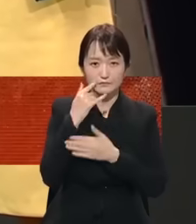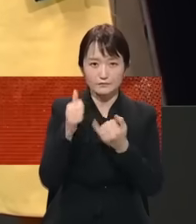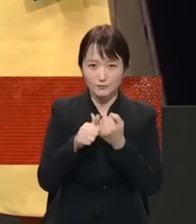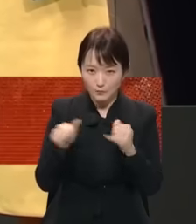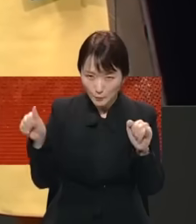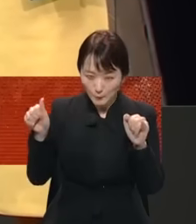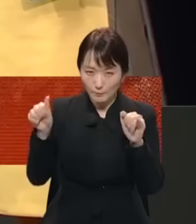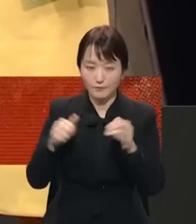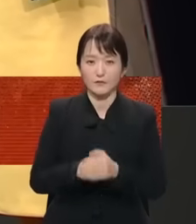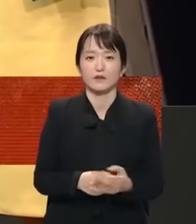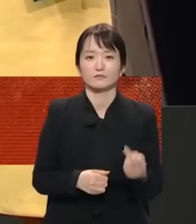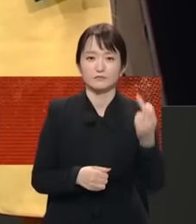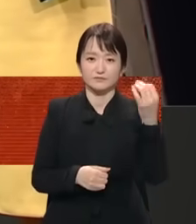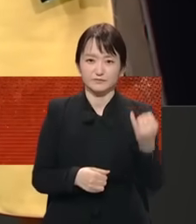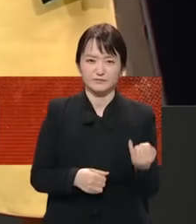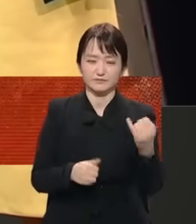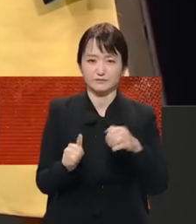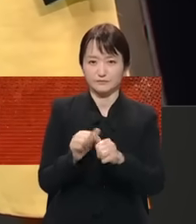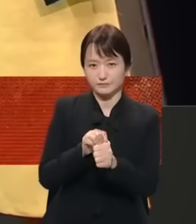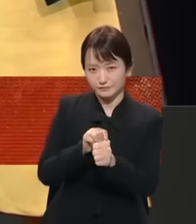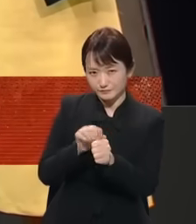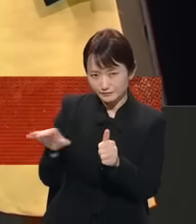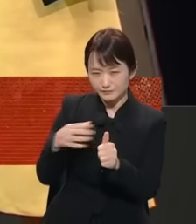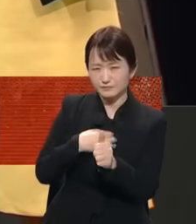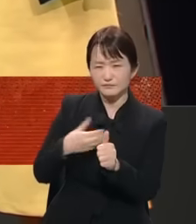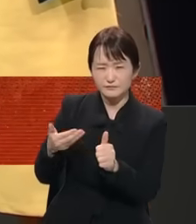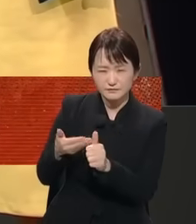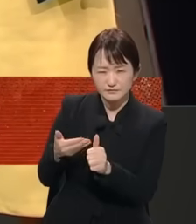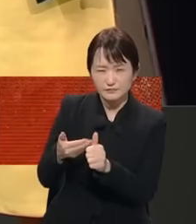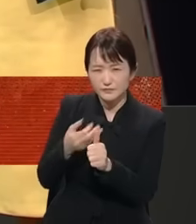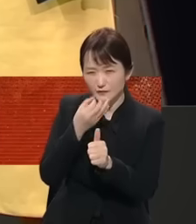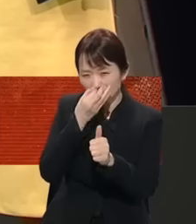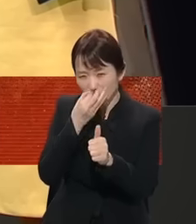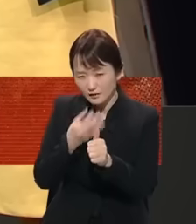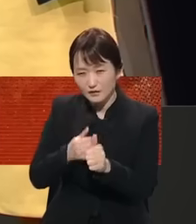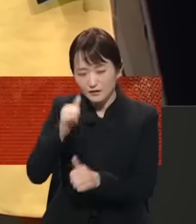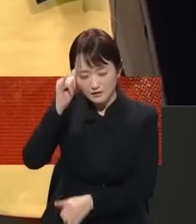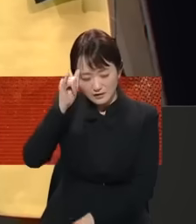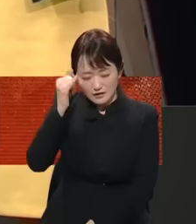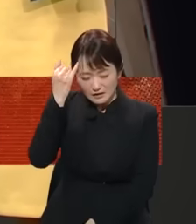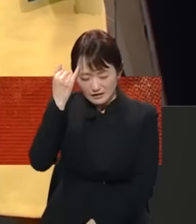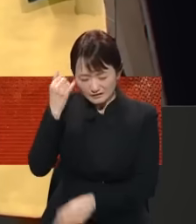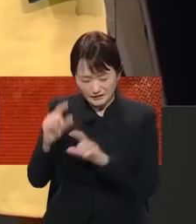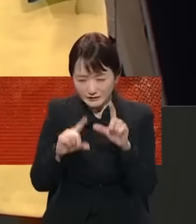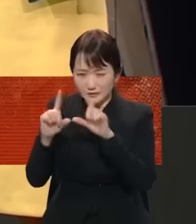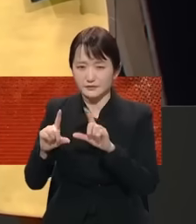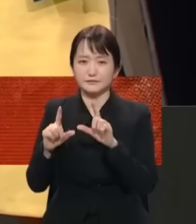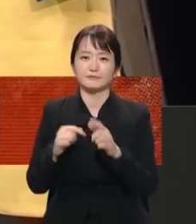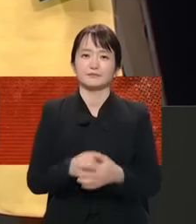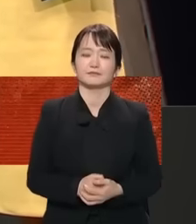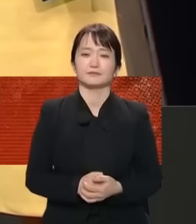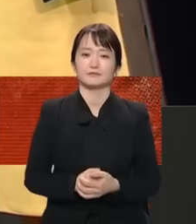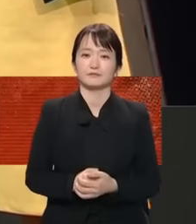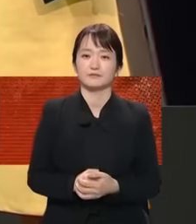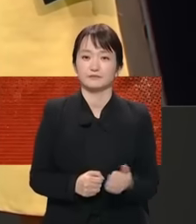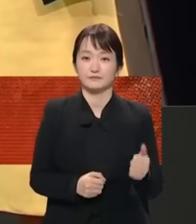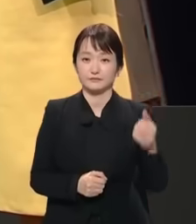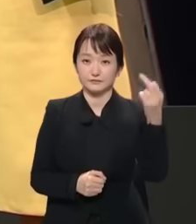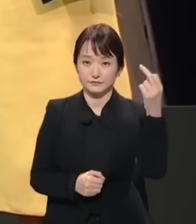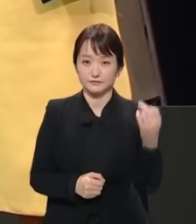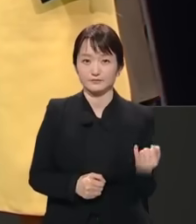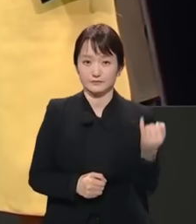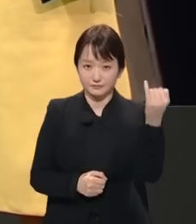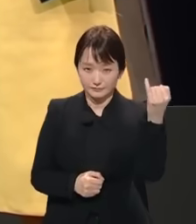누나의 따돌림과 괴롭힘이 이어지면서 굉장히 힘든 사춘기를 보냈다고 하는데요. 알고 보니 형 누나와